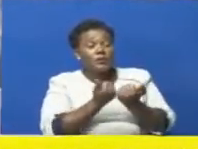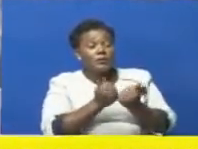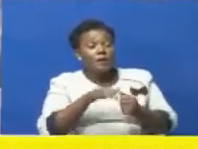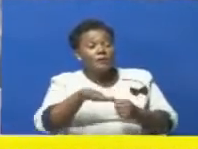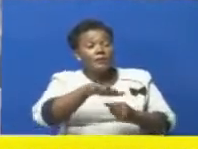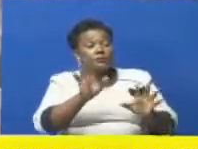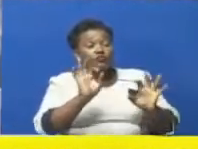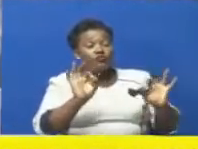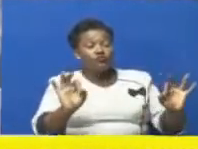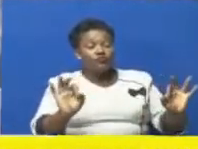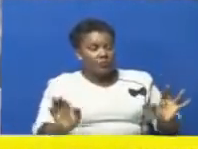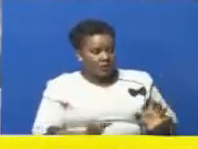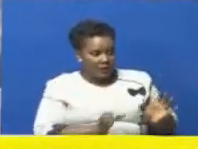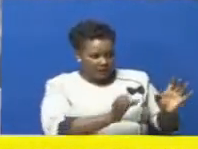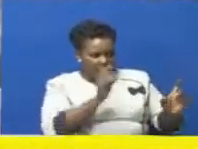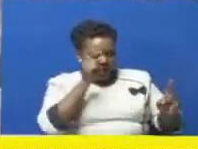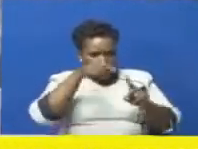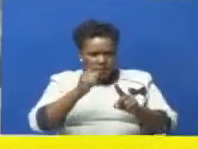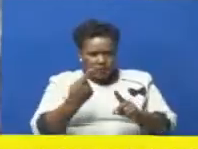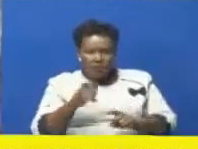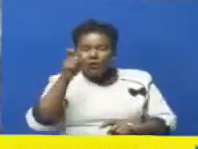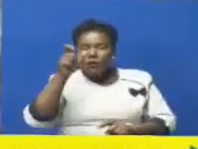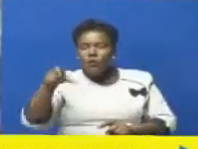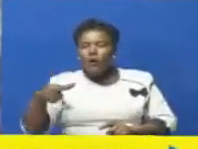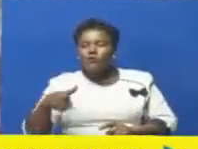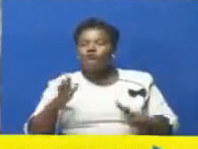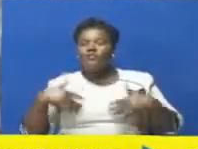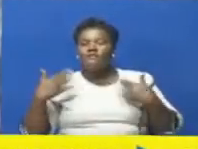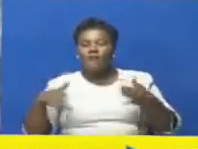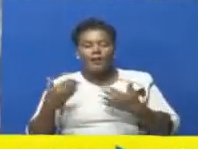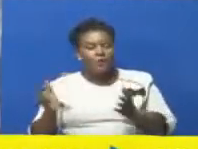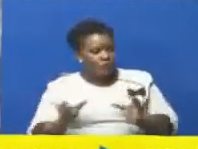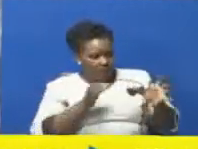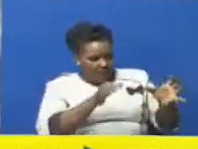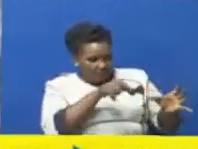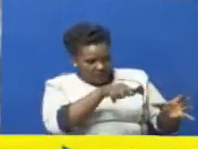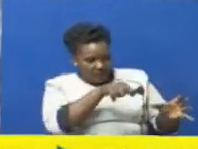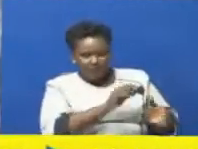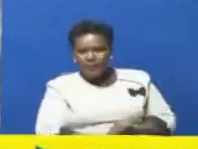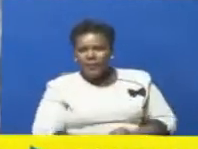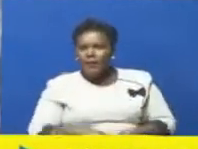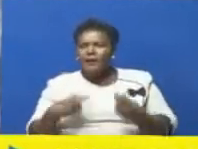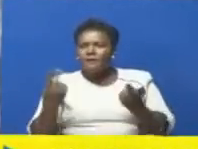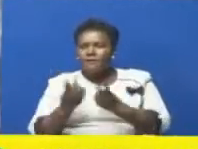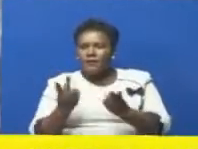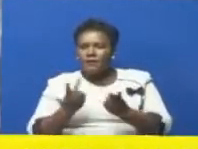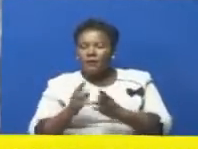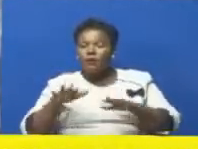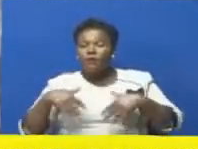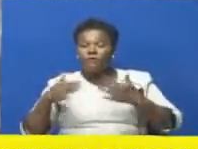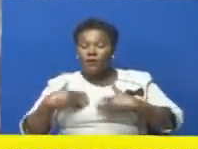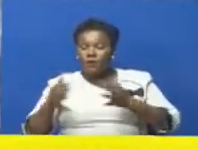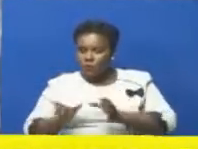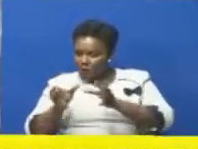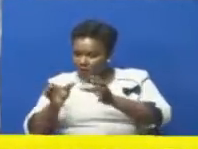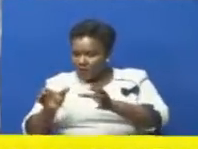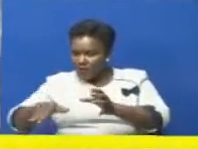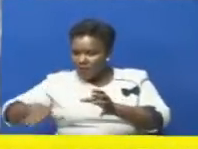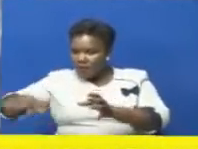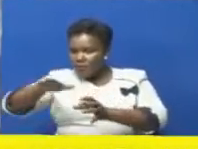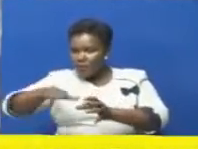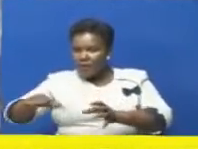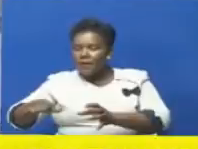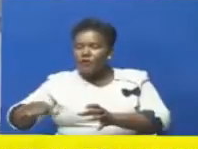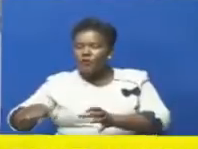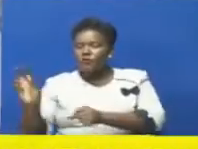kweli mtalii akija afurahie kuwekeza Tanzania, afurahie kuwekeza kwenye maeneo ambayo mamlaka ya usimamizi wa nyamapori Tanzania inayasimamia, ambayo ni mapori